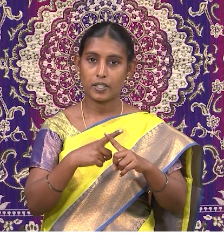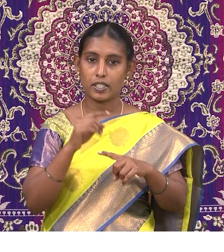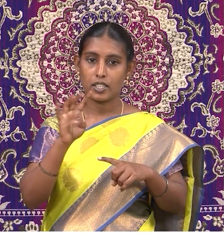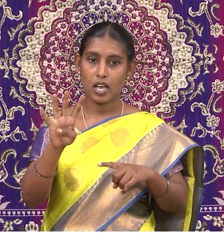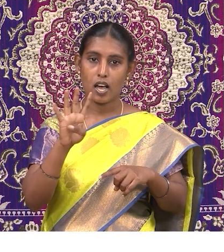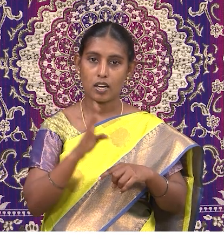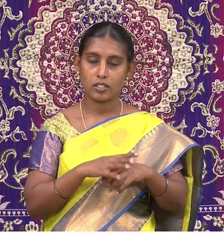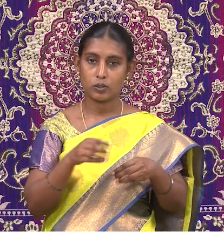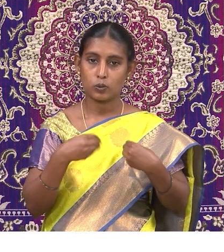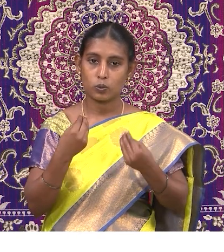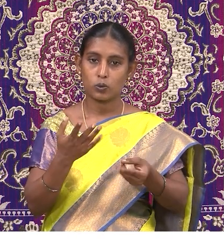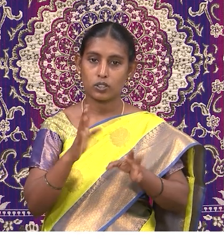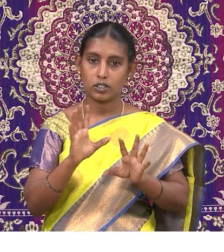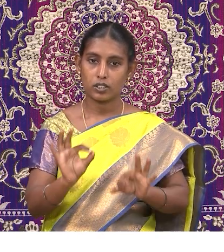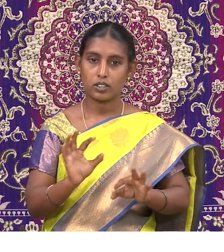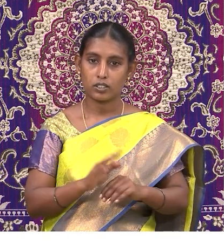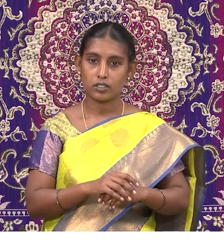பெருக்கற்பலன் 4 என கொடுக்கப்பட்டுள்ளது.